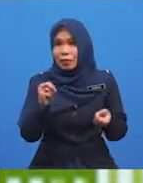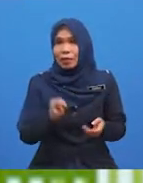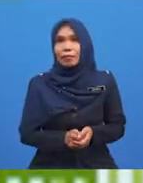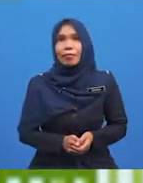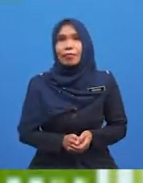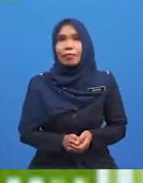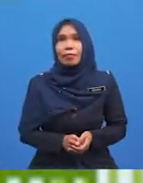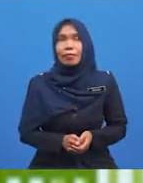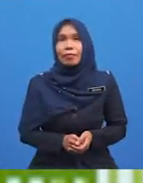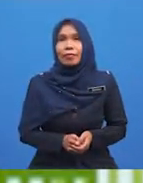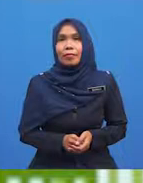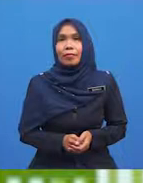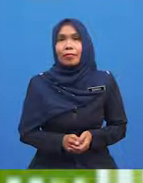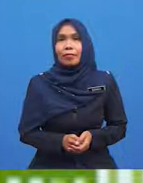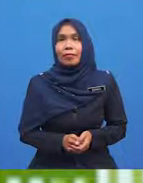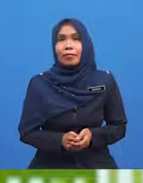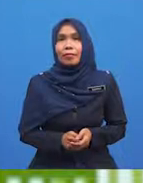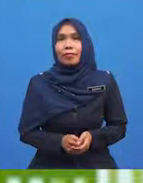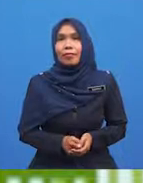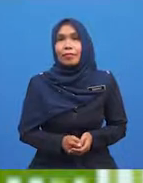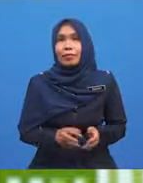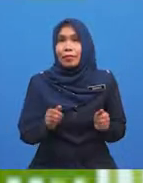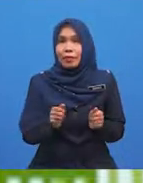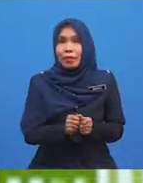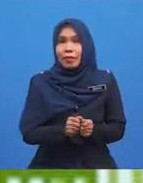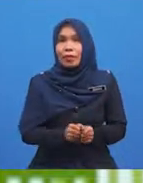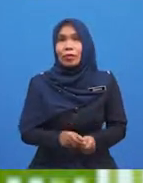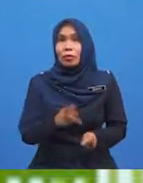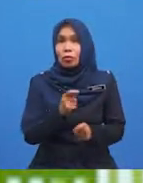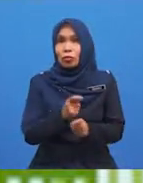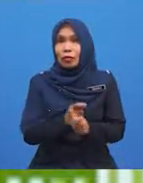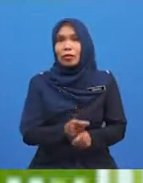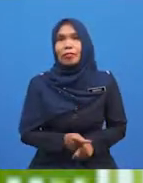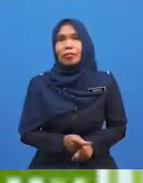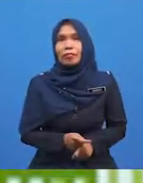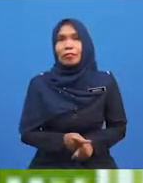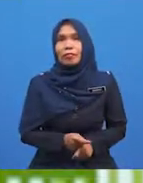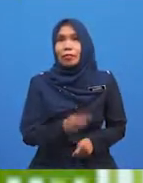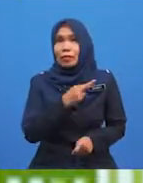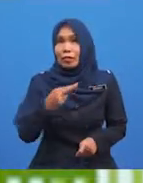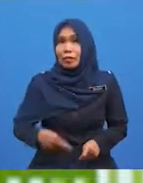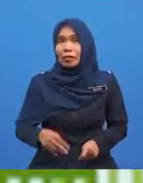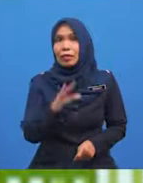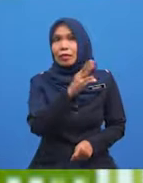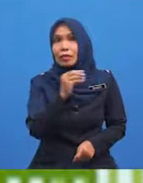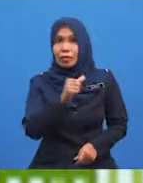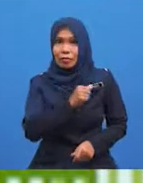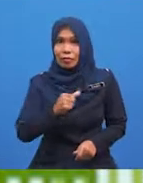kuasa dan peranan raja serta Yang di-Pertuan Agong sudah termaktub